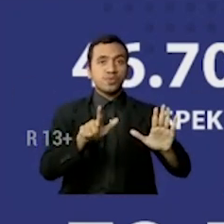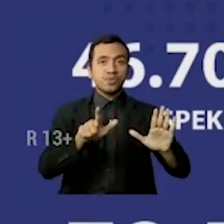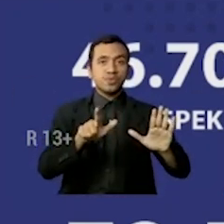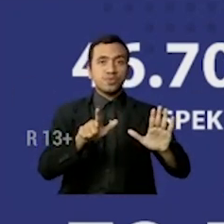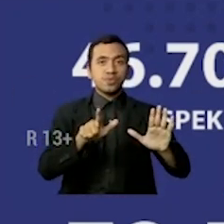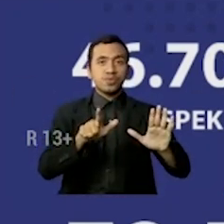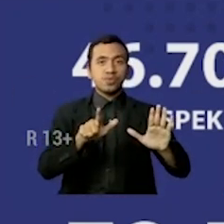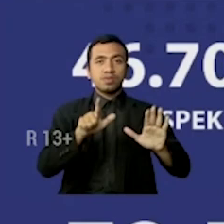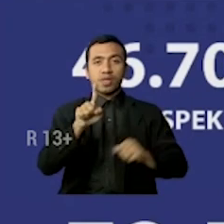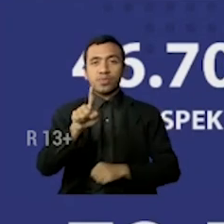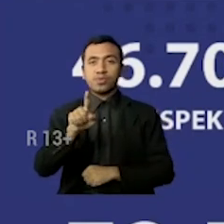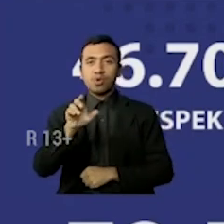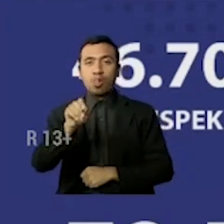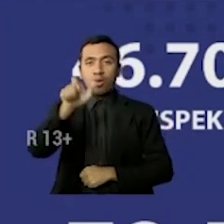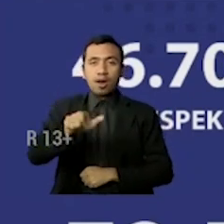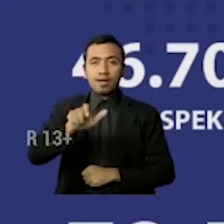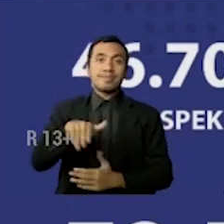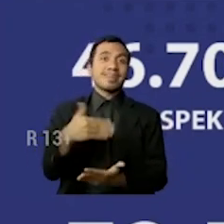3710